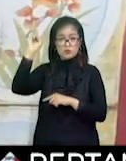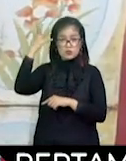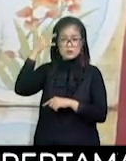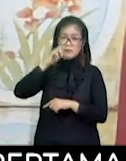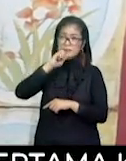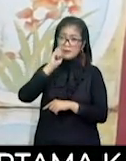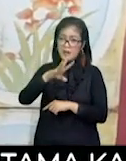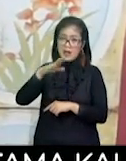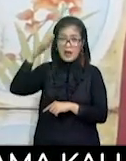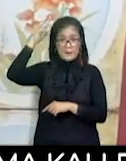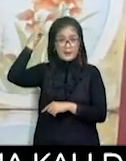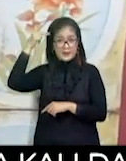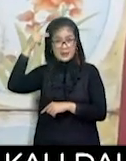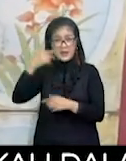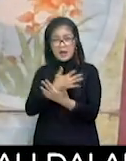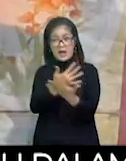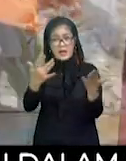untuk melakukan evaluasi.